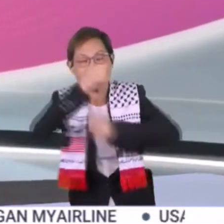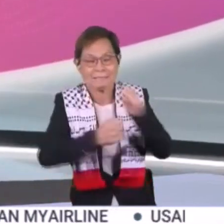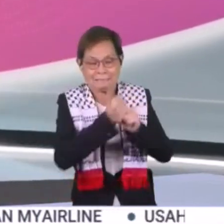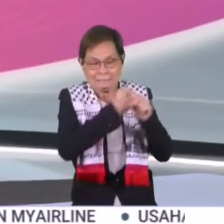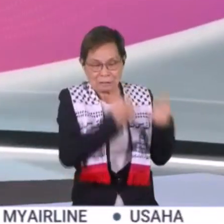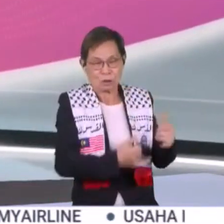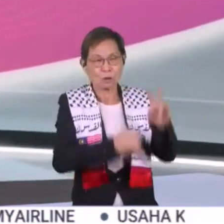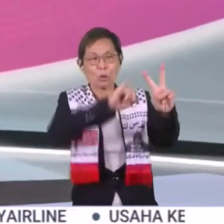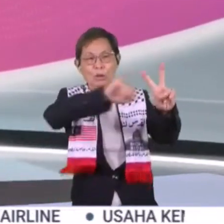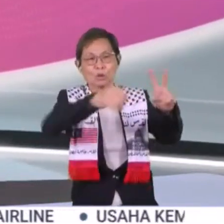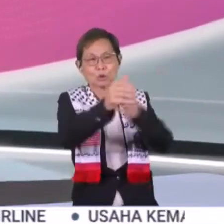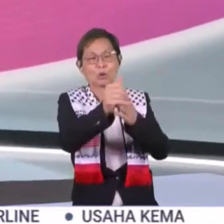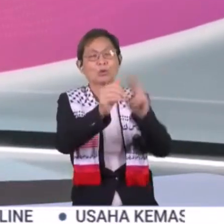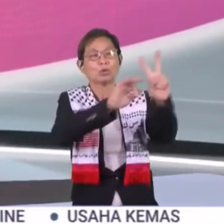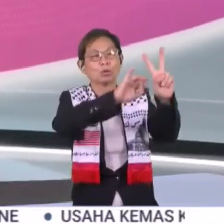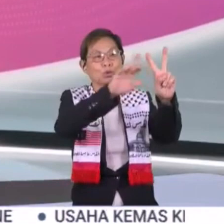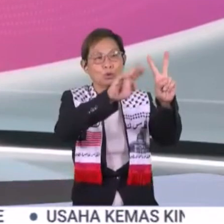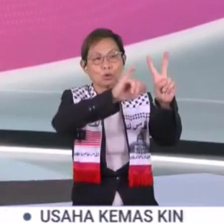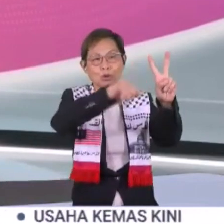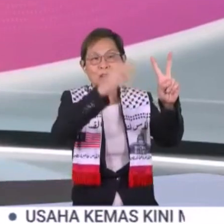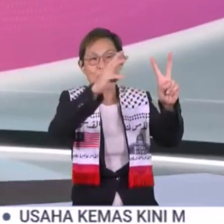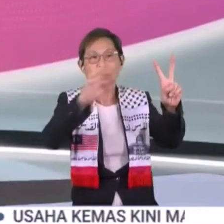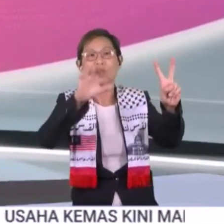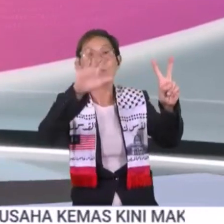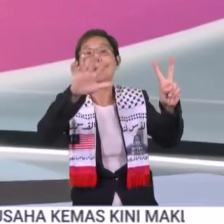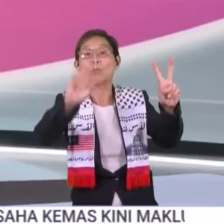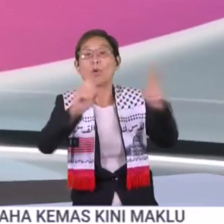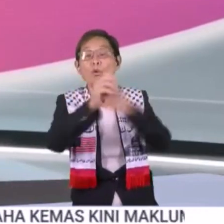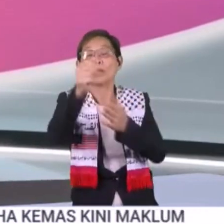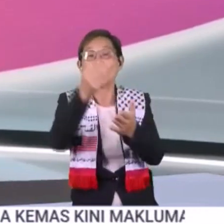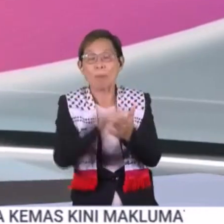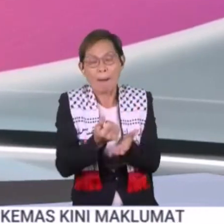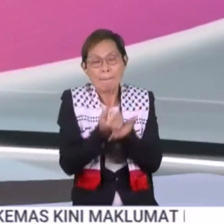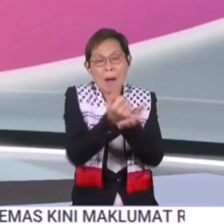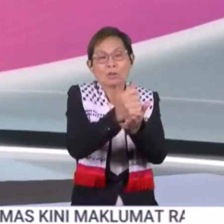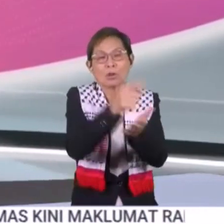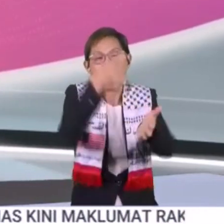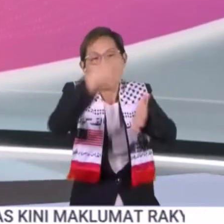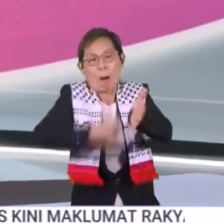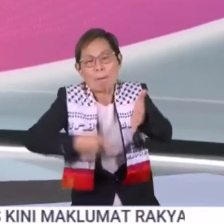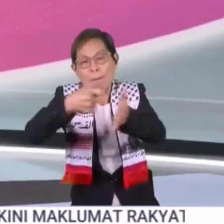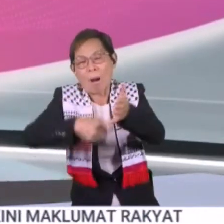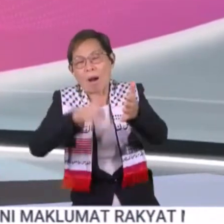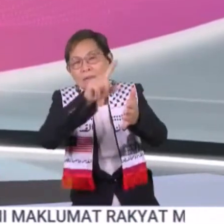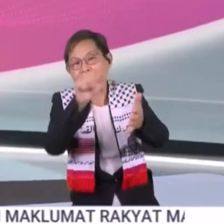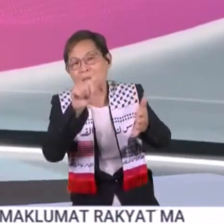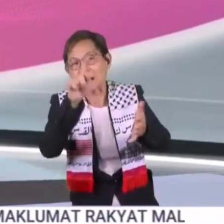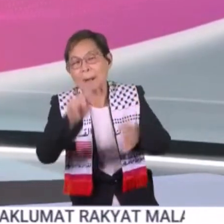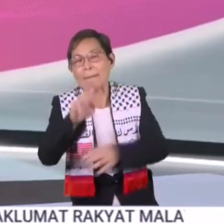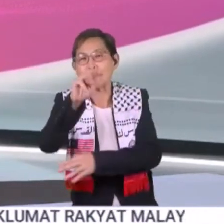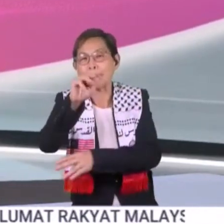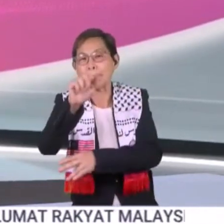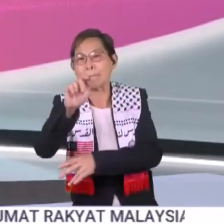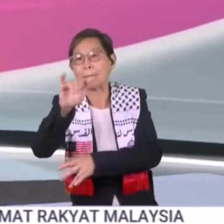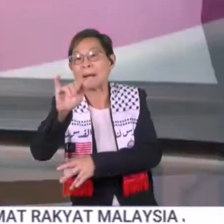ini r.655 daripadanya adalah skim bantuan zakat di bawah Sin algharimin